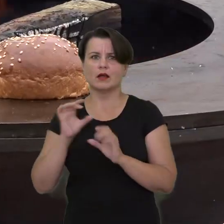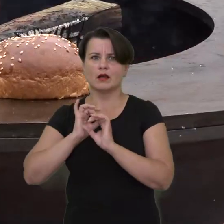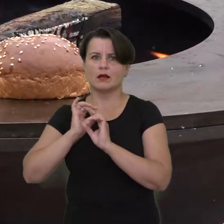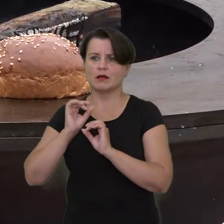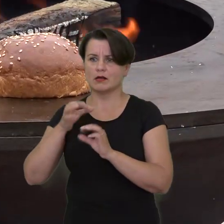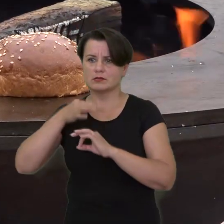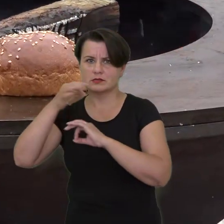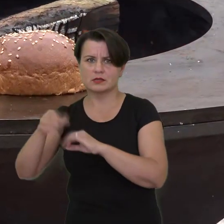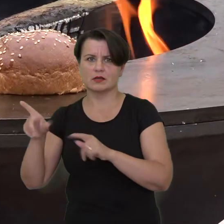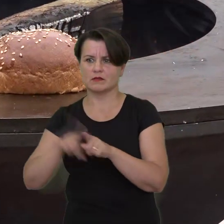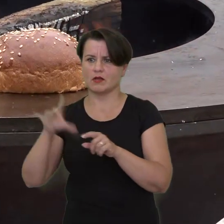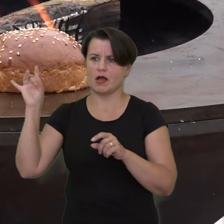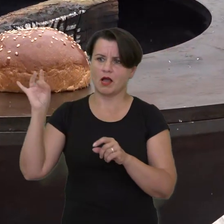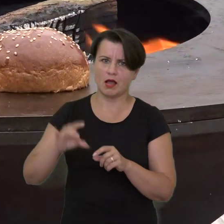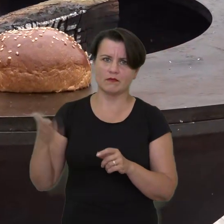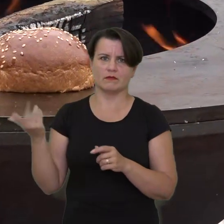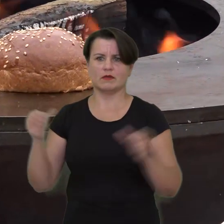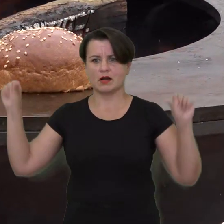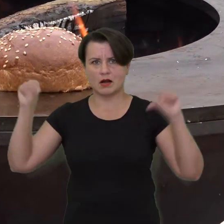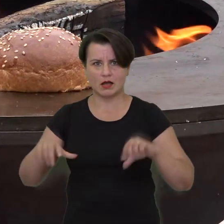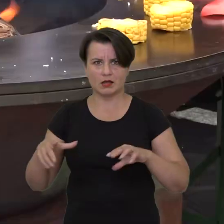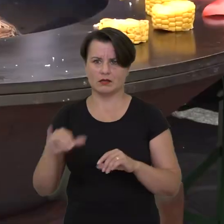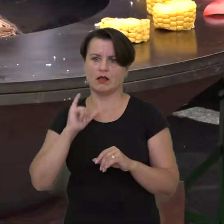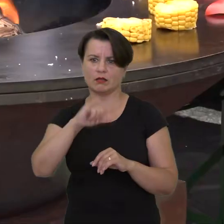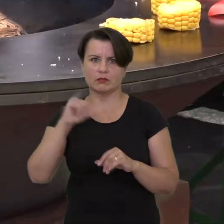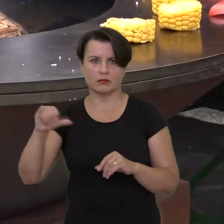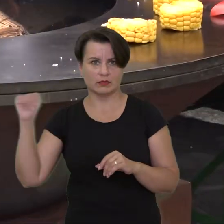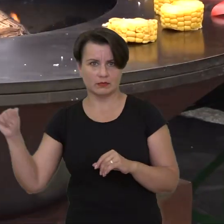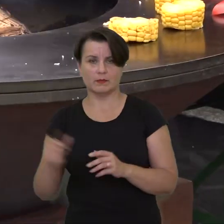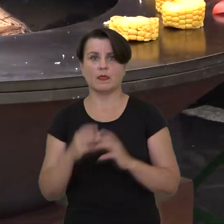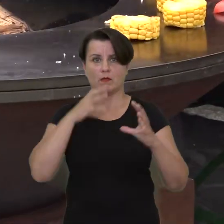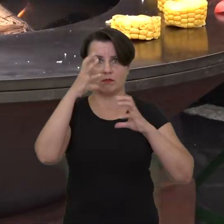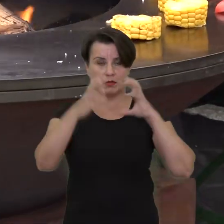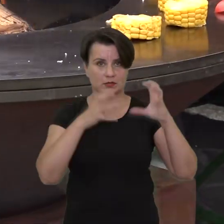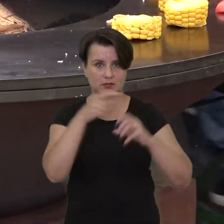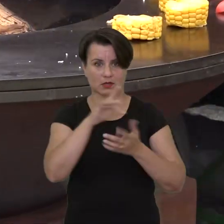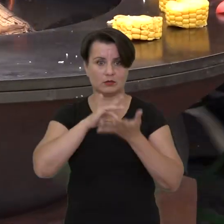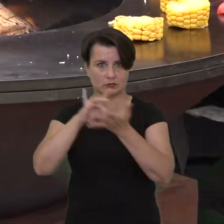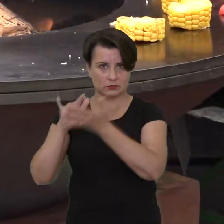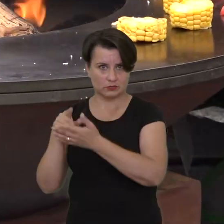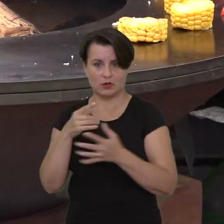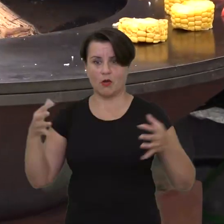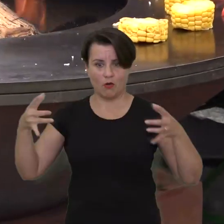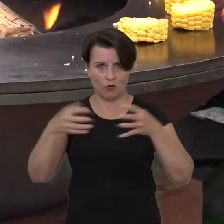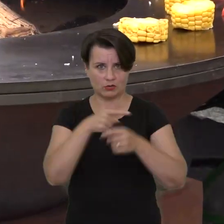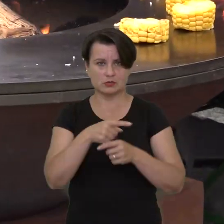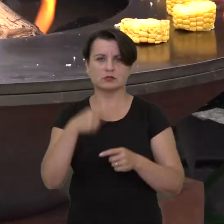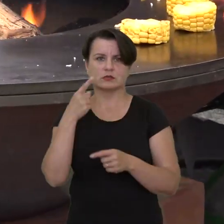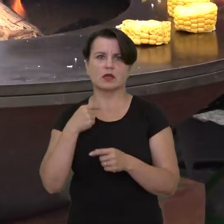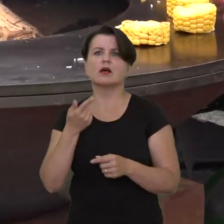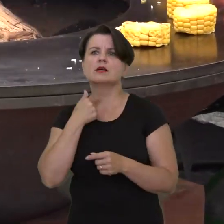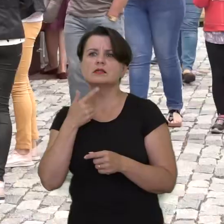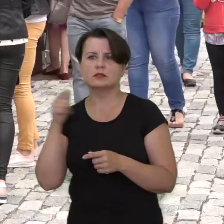užsiima keliaudami, nurodo būtent kavinių ir restoranų lankymą. Pasak pasaulio turizmo organizacijos, gastronominis turizmas